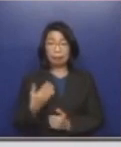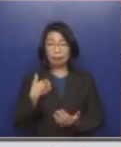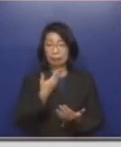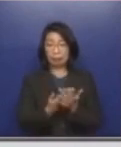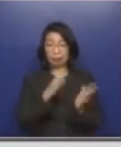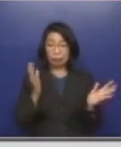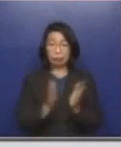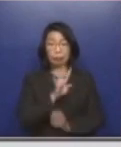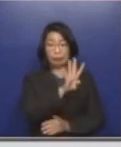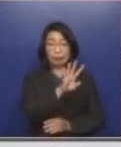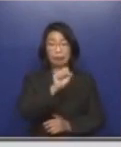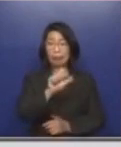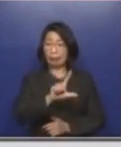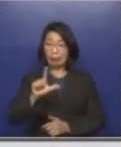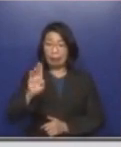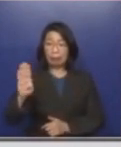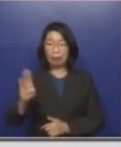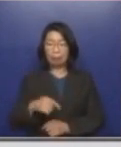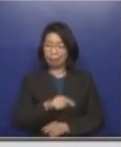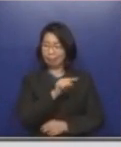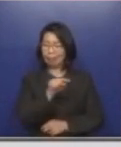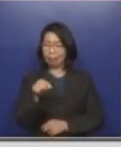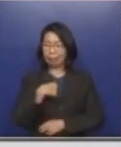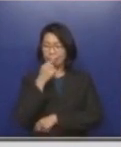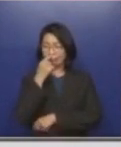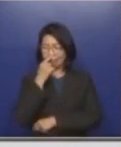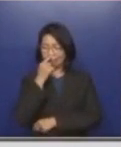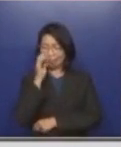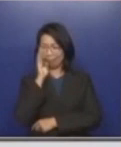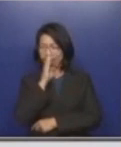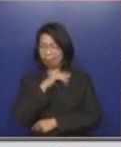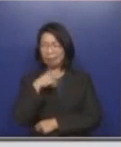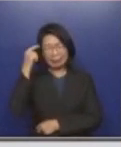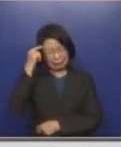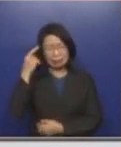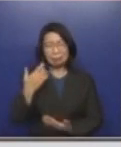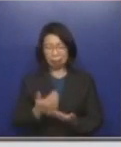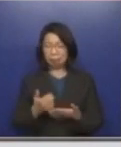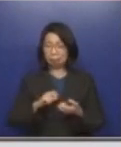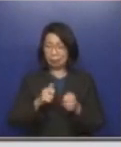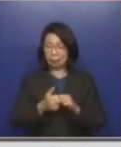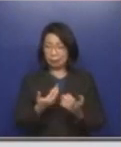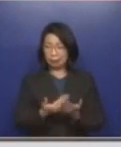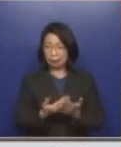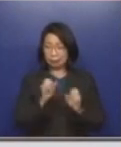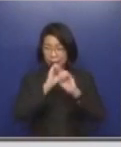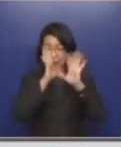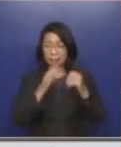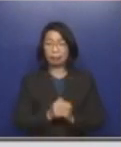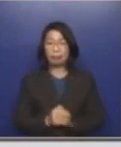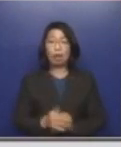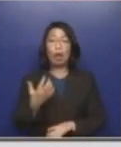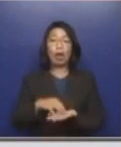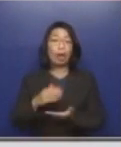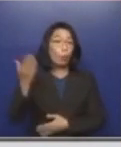จจุบันเนี่ยครับมันเริ่มมีกลิ่นตุคอร์รัปชันมาครับผมเรียนท่านประธานว่าวันที่8ที่ผ่านมาเนี่